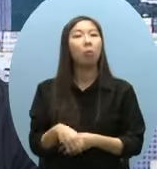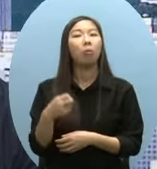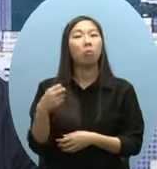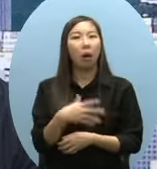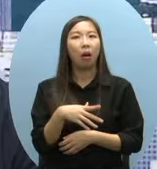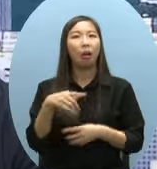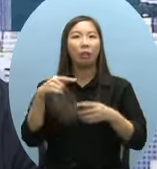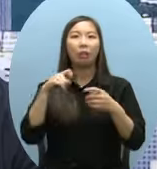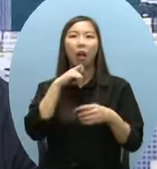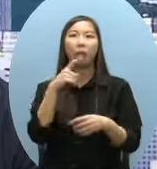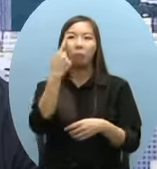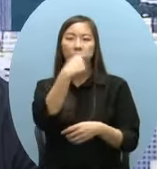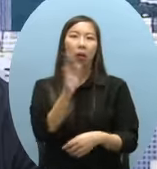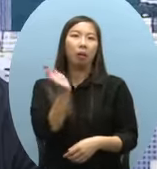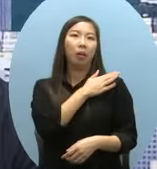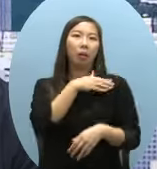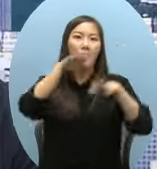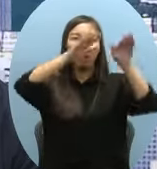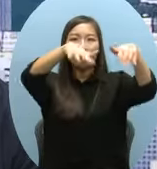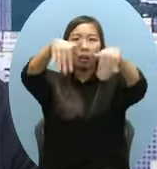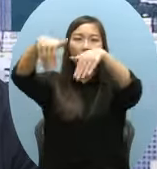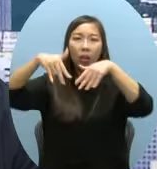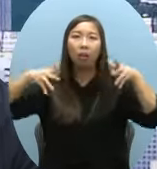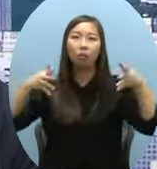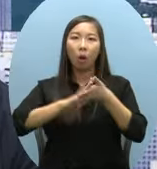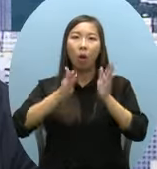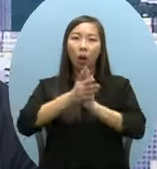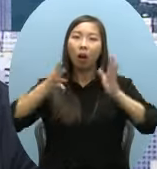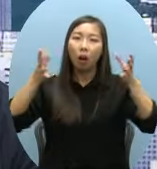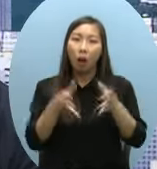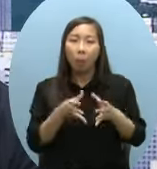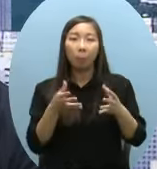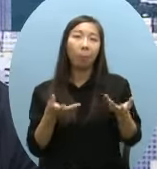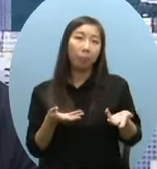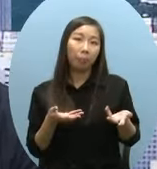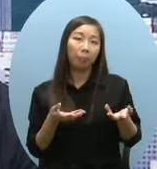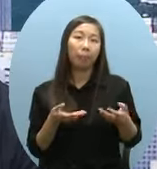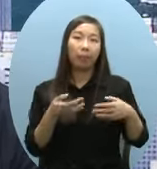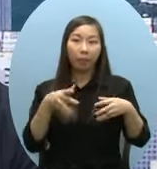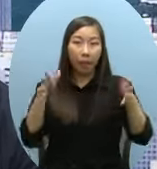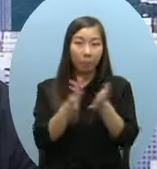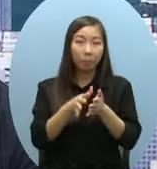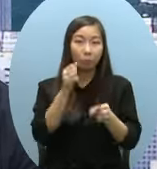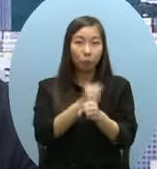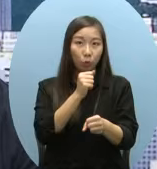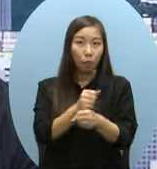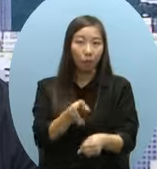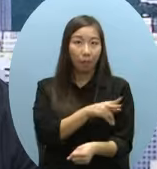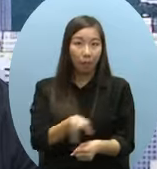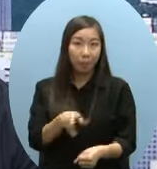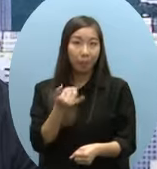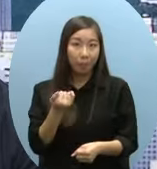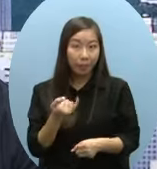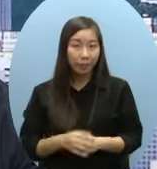佢就有組織嘅嚇、啊，即係已經係約埋一齊咁樣樣啦。咁亦都睇下大家係咪做緊同一樣嘢啦？或者咧